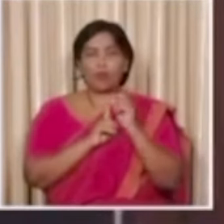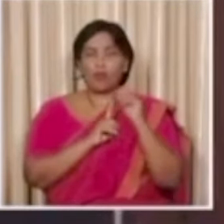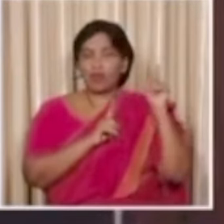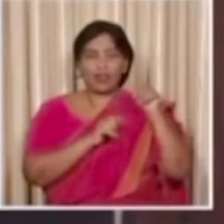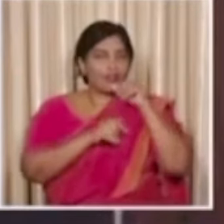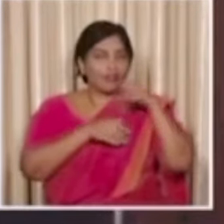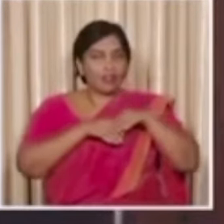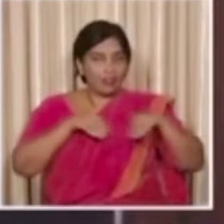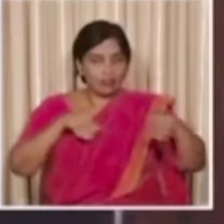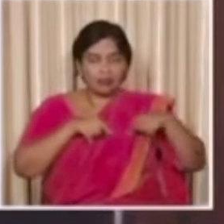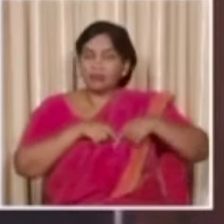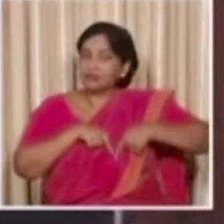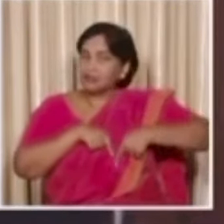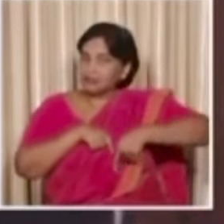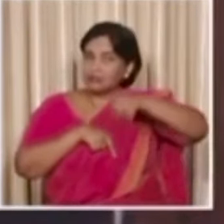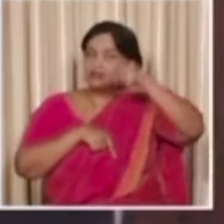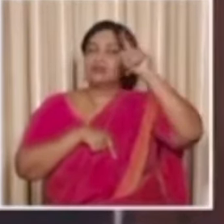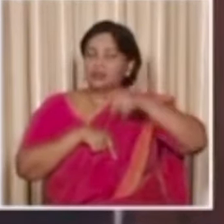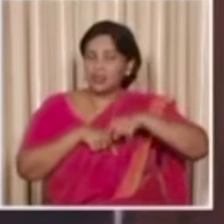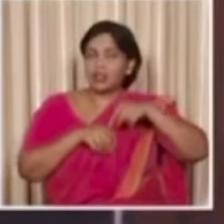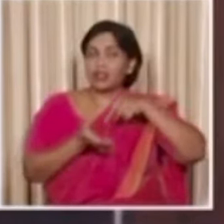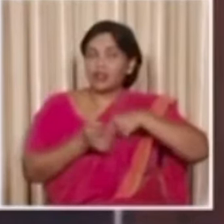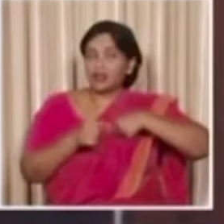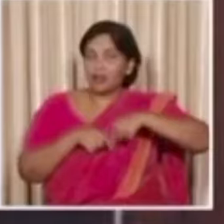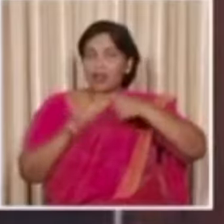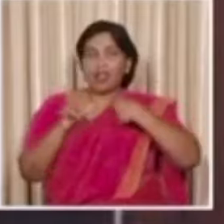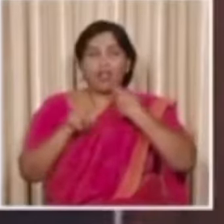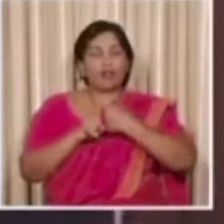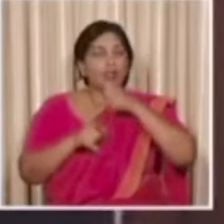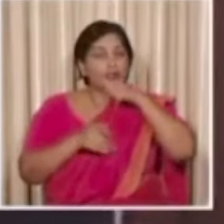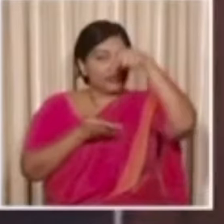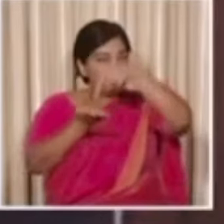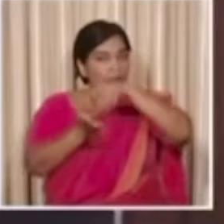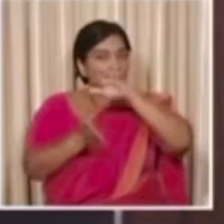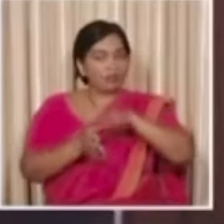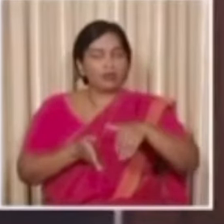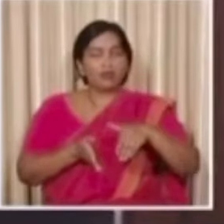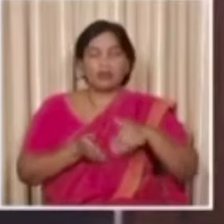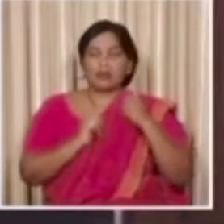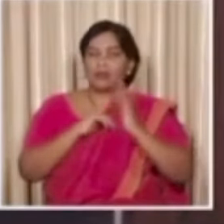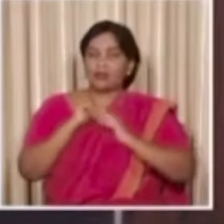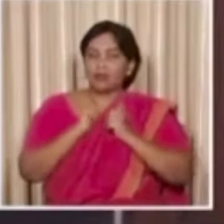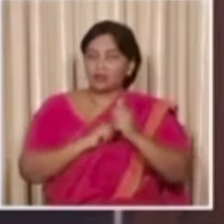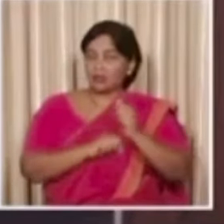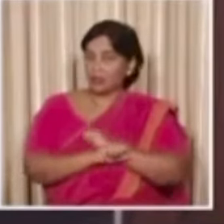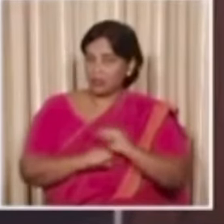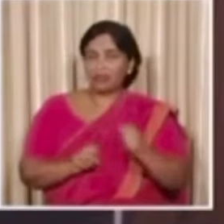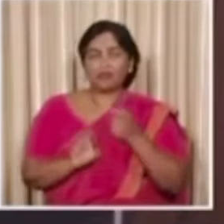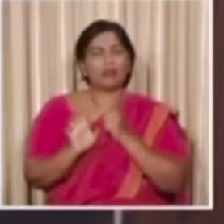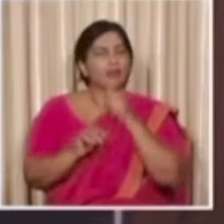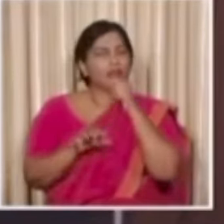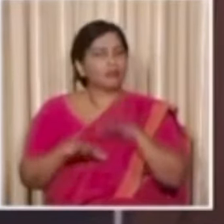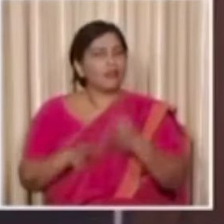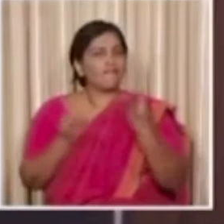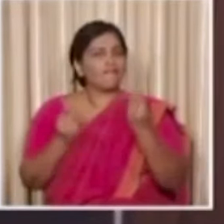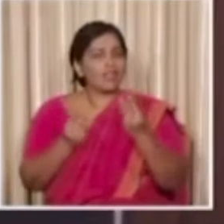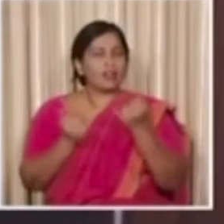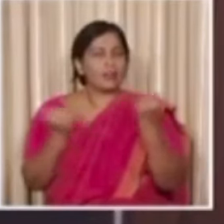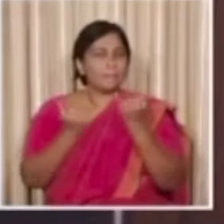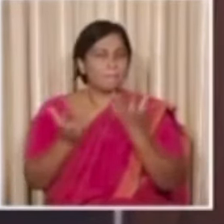ඉඳලා මේ ඉස්සරහට මේ නගරේ දක්වා අකුර නගරේ දක්වා එම විකල්ප වැඩපිළිවෙළ නොකළොත් නිතර මේකේ වැලිසා රොන්මඩ